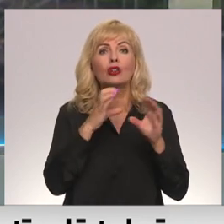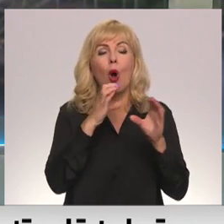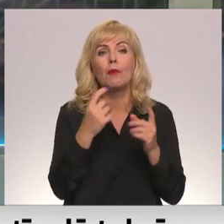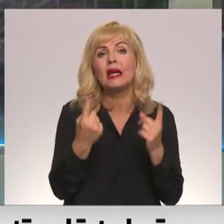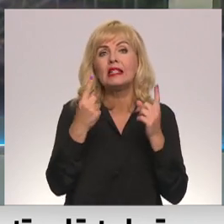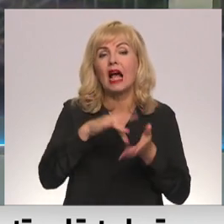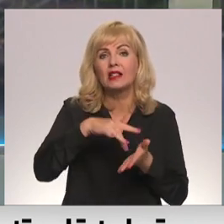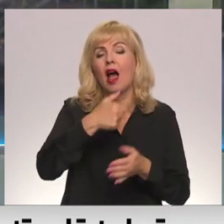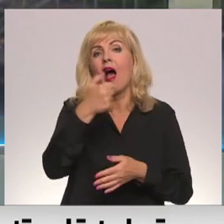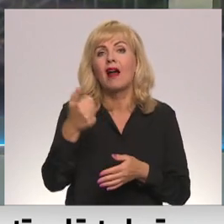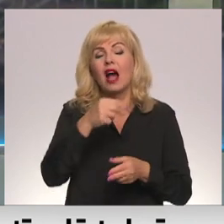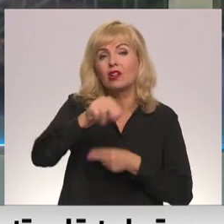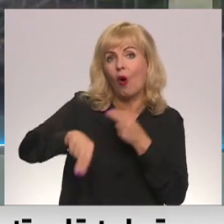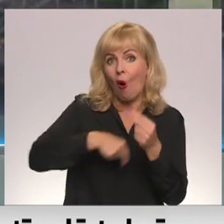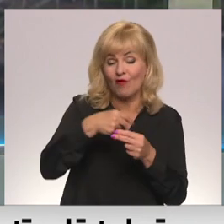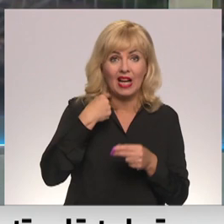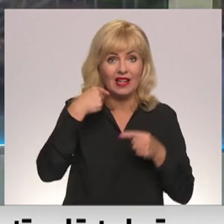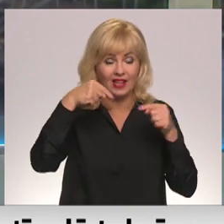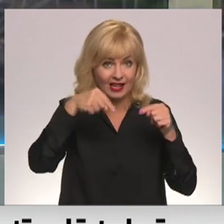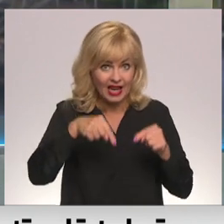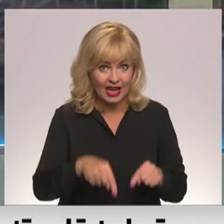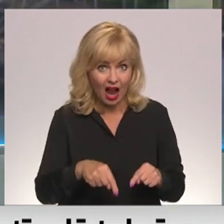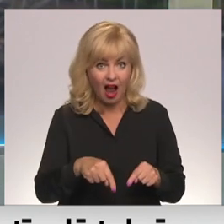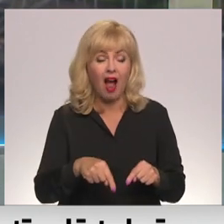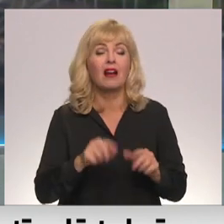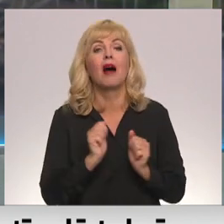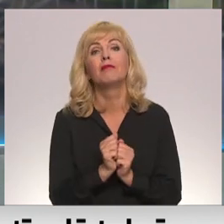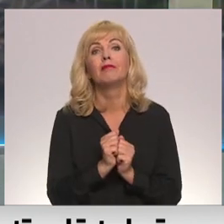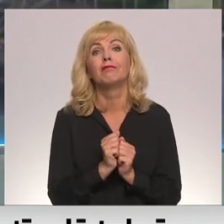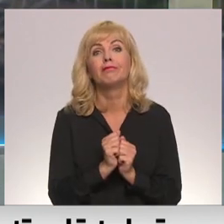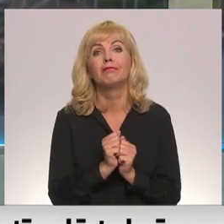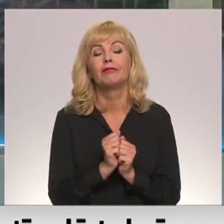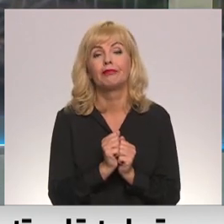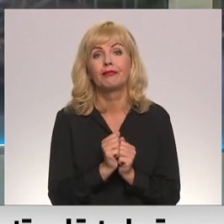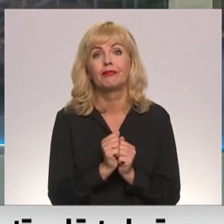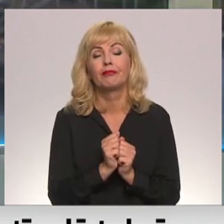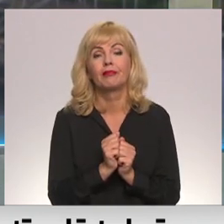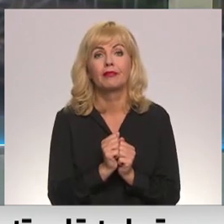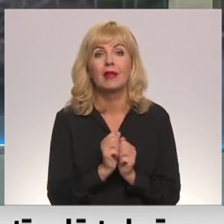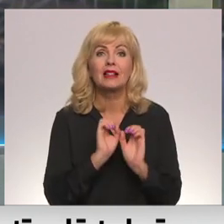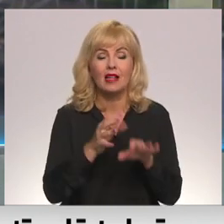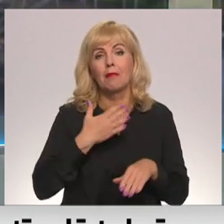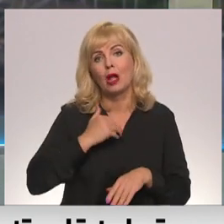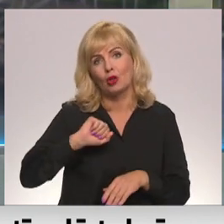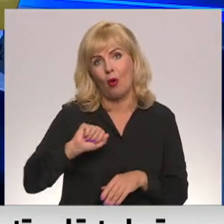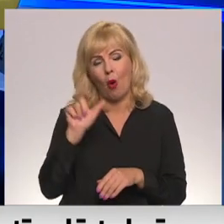izcilības centra gadskārtējā konferencē Rīgā – Stratkom dialogs. Vairāk par konferencē runāto stāsta Gins